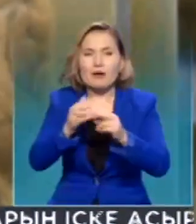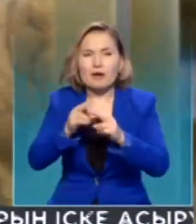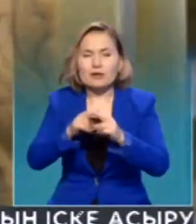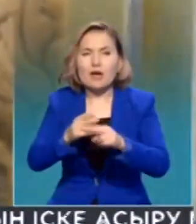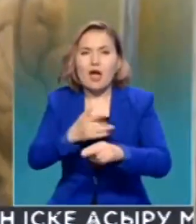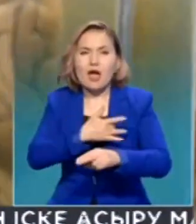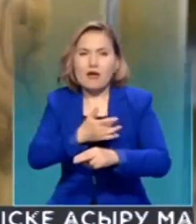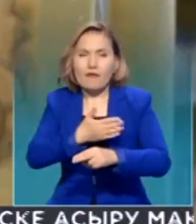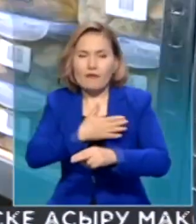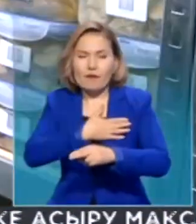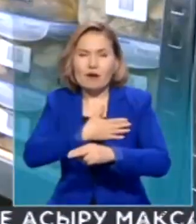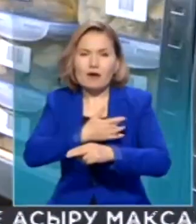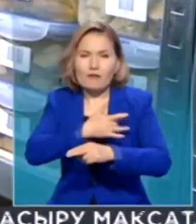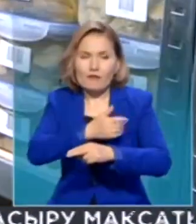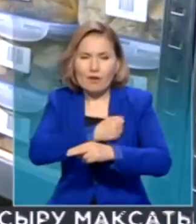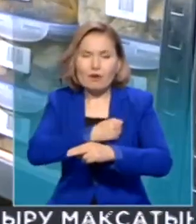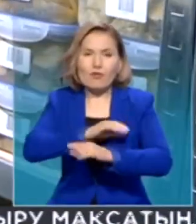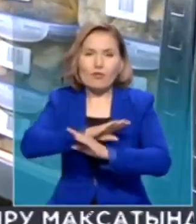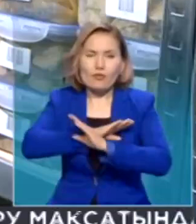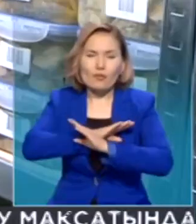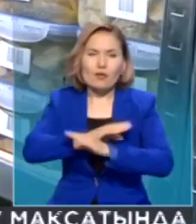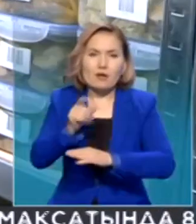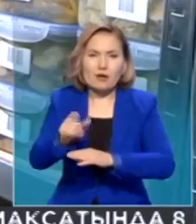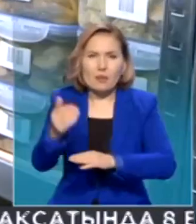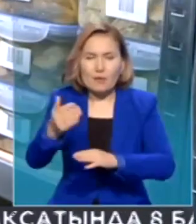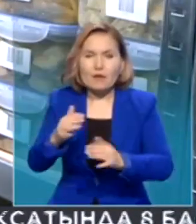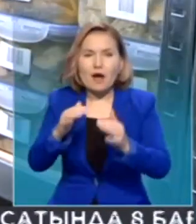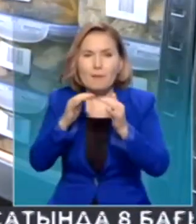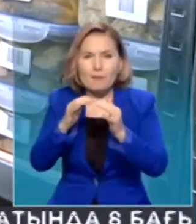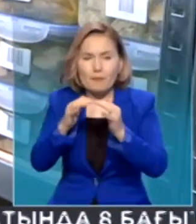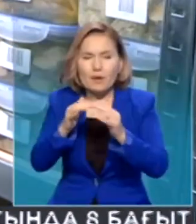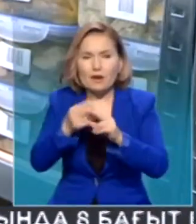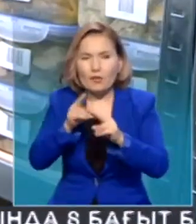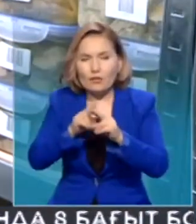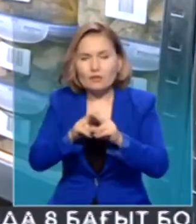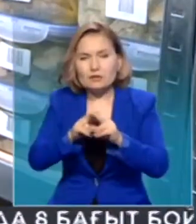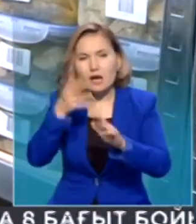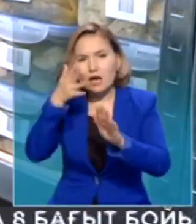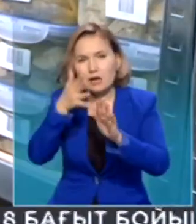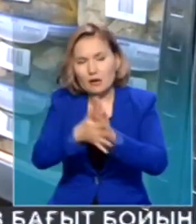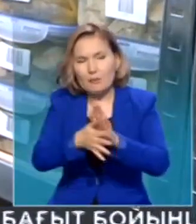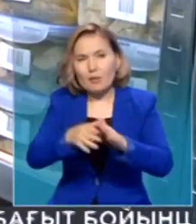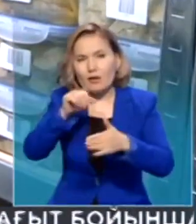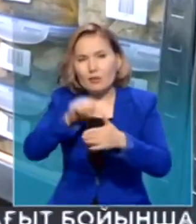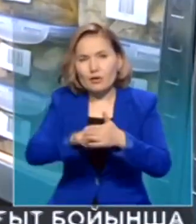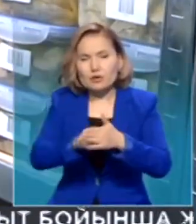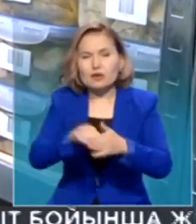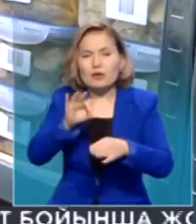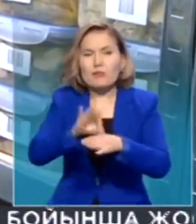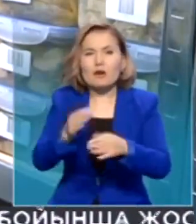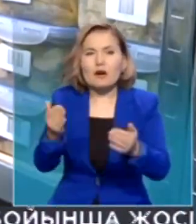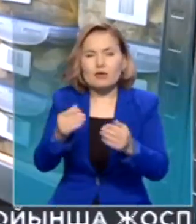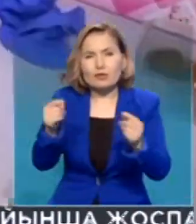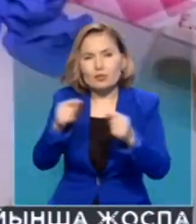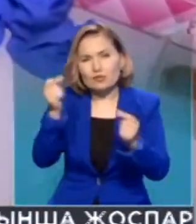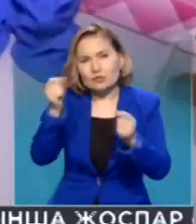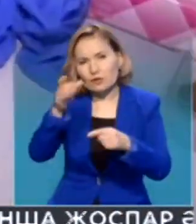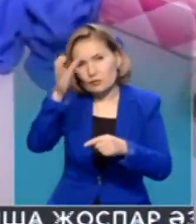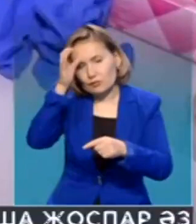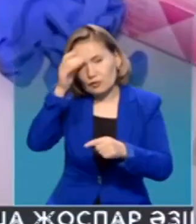содан қайтыс болған екен. Оған не себеп болғанын енді бельгиялық ғалымдар арнайы зертханада зерттейтін